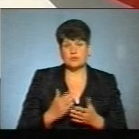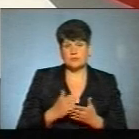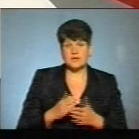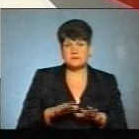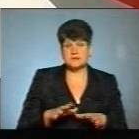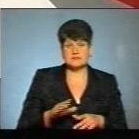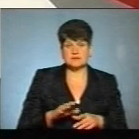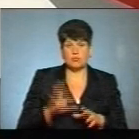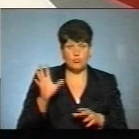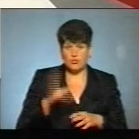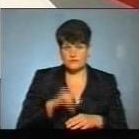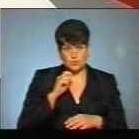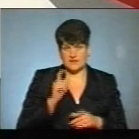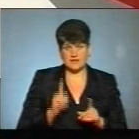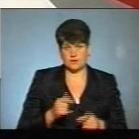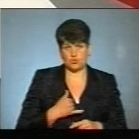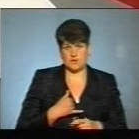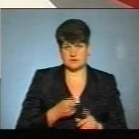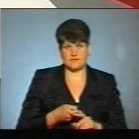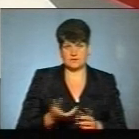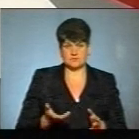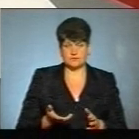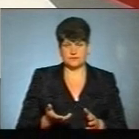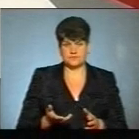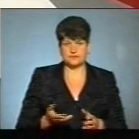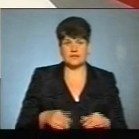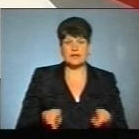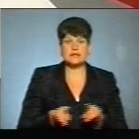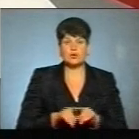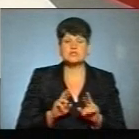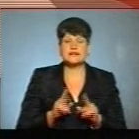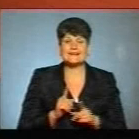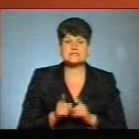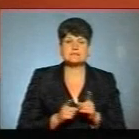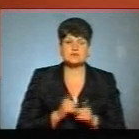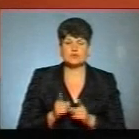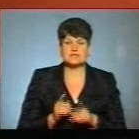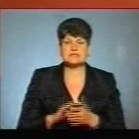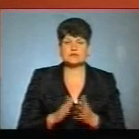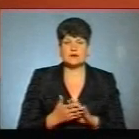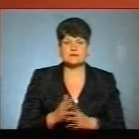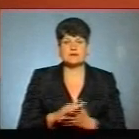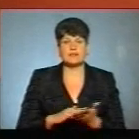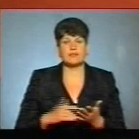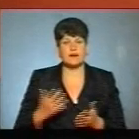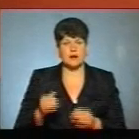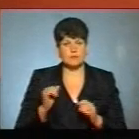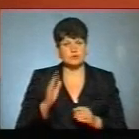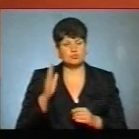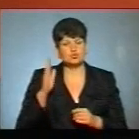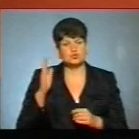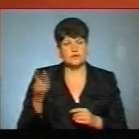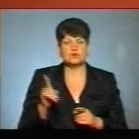і не тільки це в нас пов'язано. І також, як змінюватиметься ситуація далі? Чи можете робити прогнози